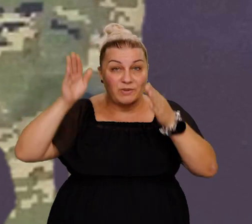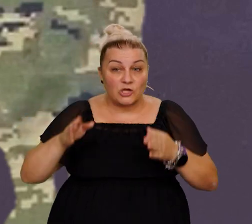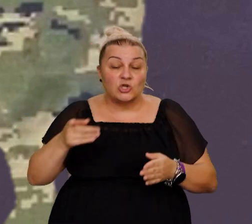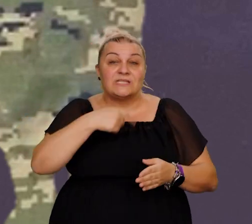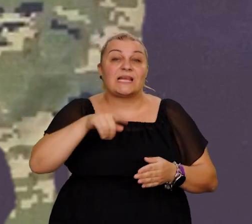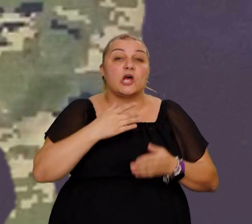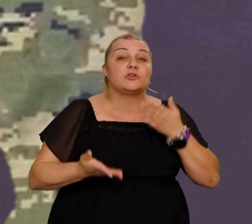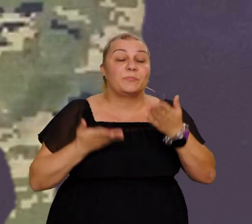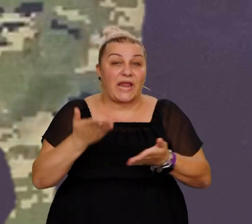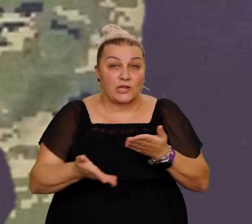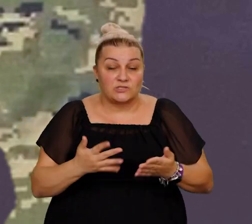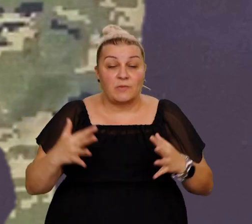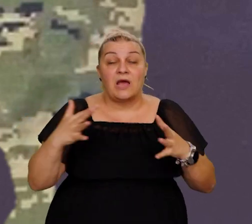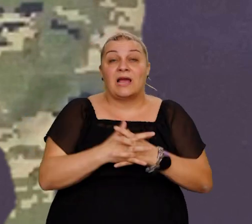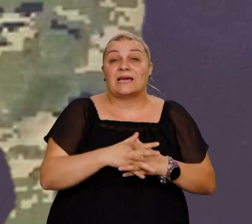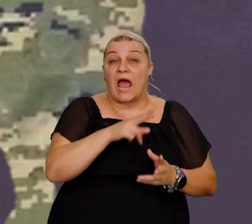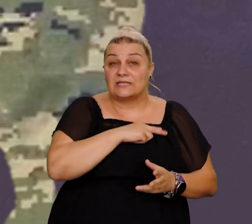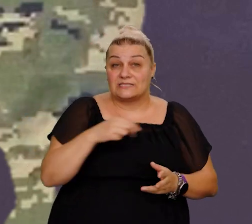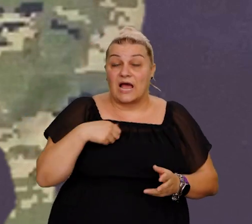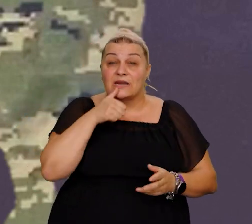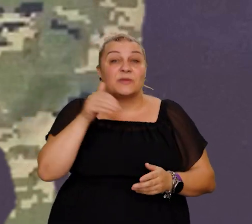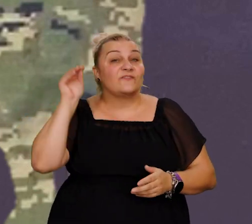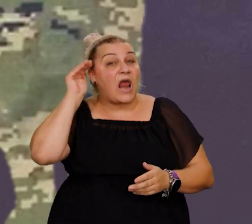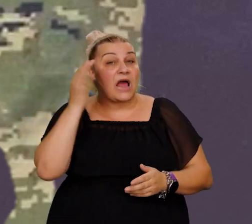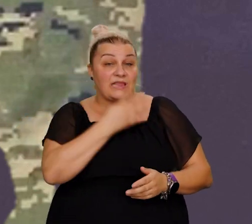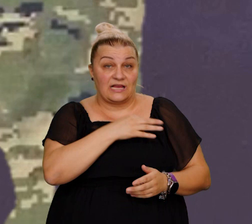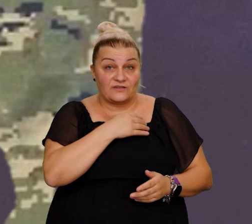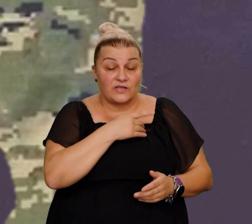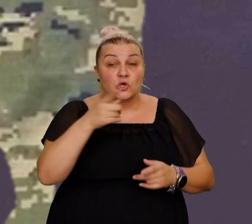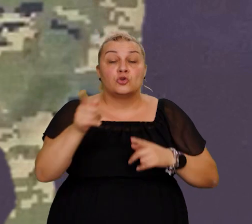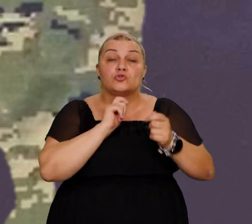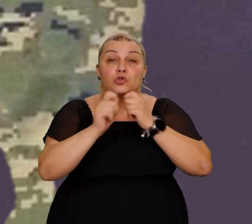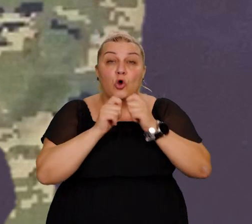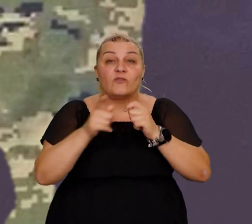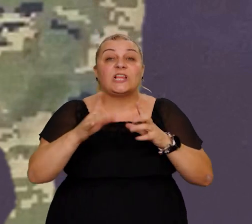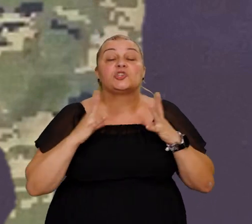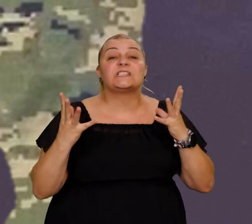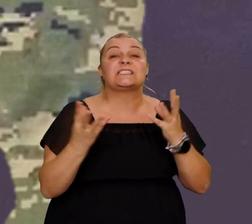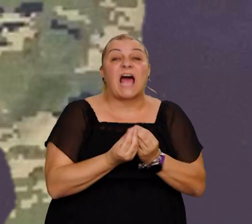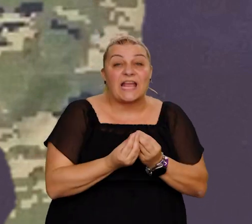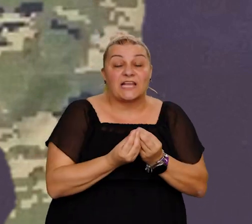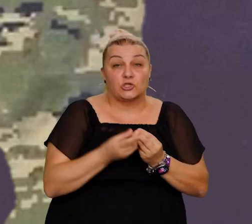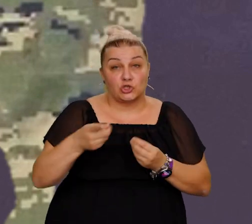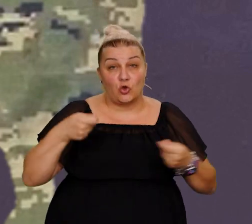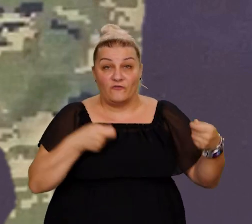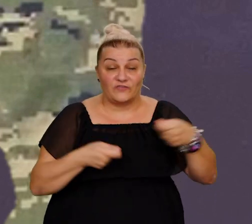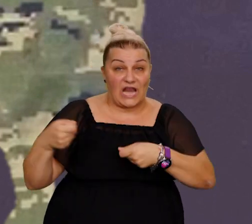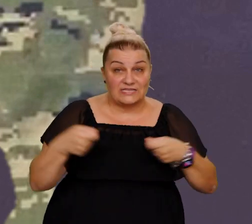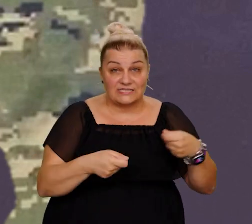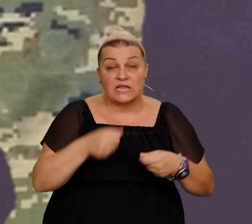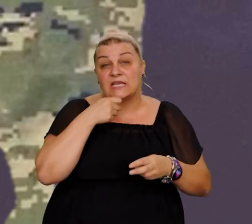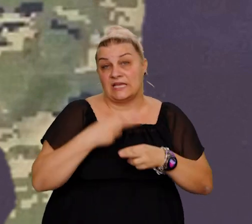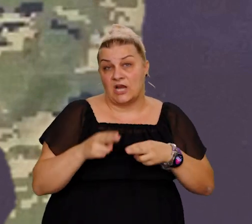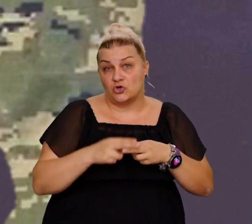prijedlozima koji su bili. Grad Zagreb i Vlada Republike Hrvatske su se dogovorili da će zajednički to i financirati